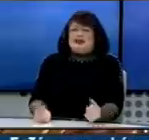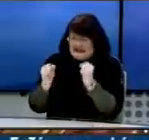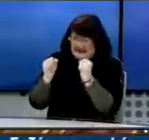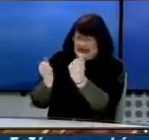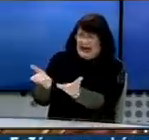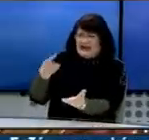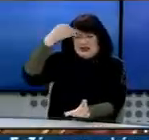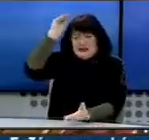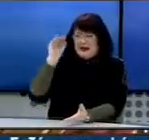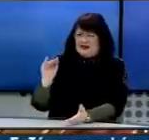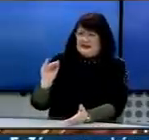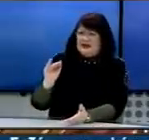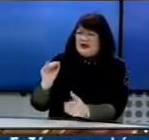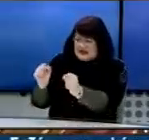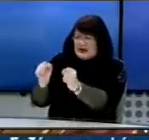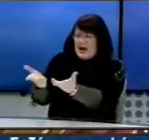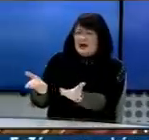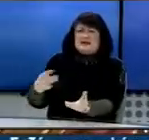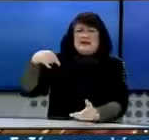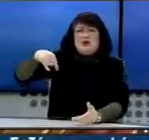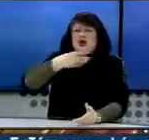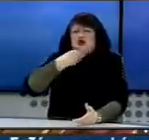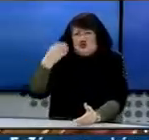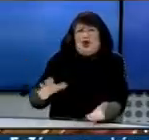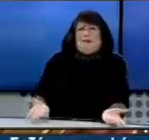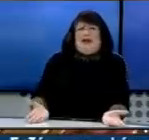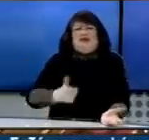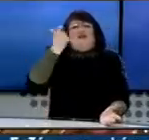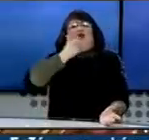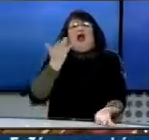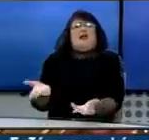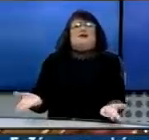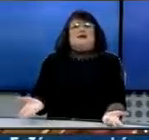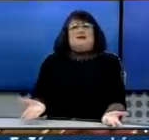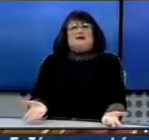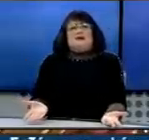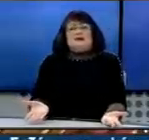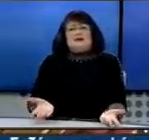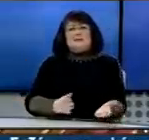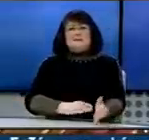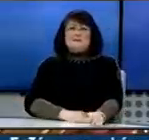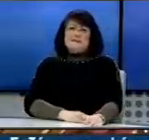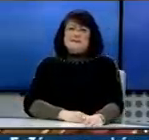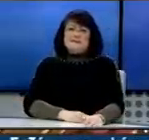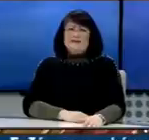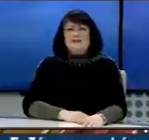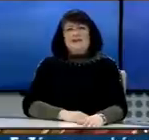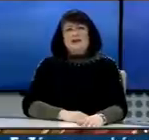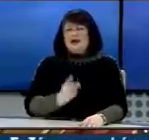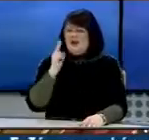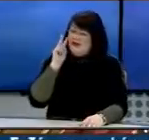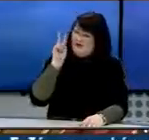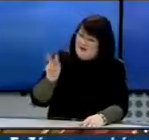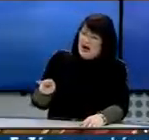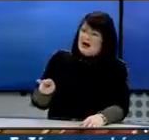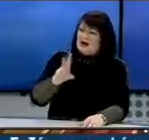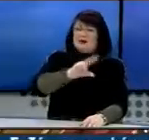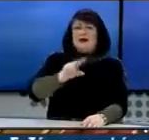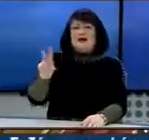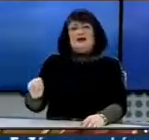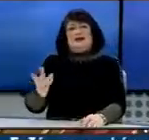κύριο Πολάκη. Συγκρατήστε τον επιτέλους. Παρακαλώ, λίγη ντροπή. Συγκρατήστε τον. Μην είναι τόσο προφανής η ταύτισή